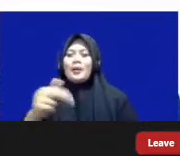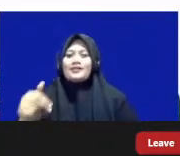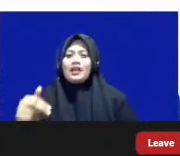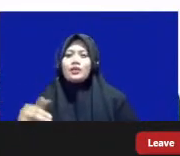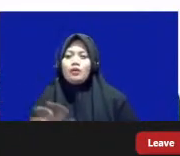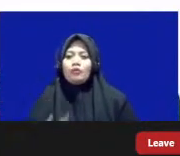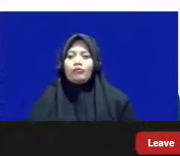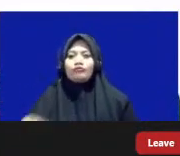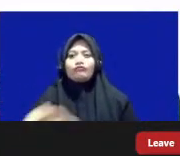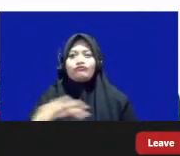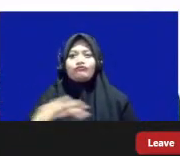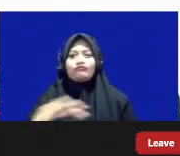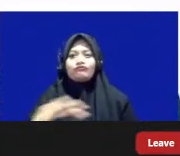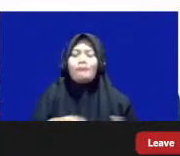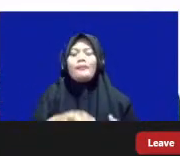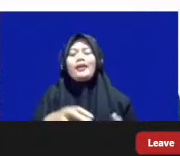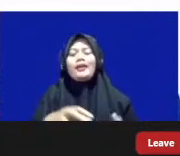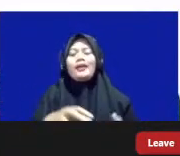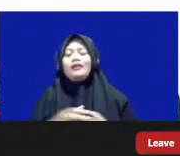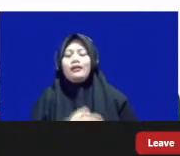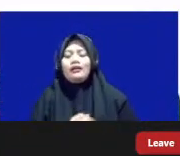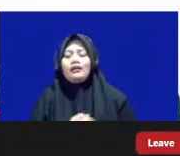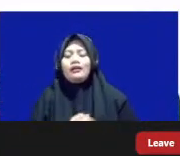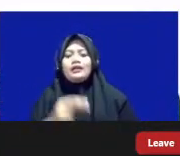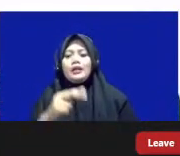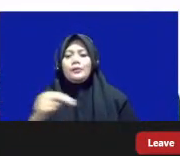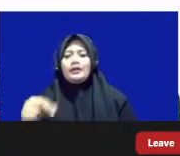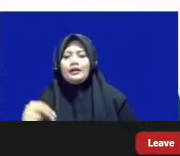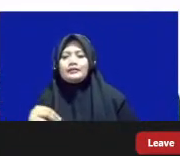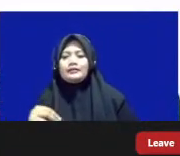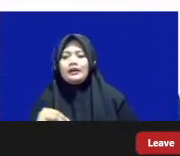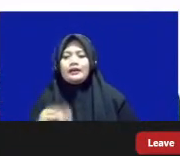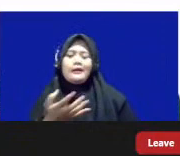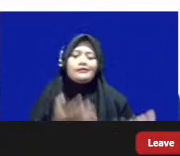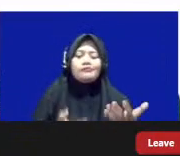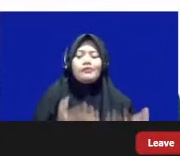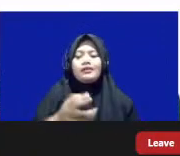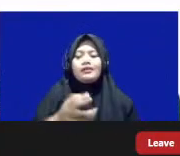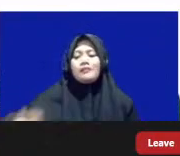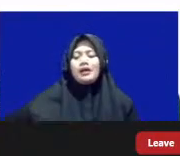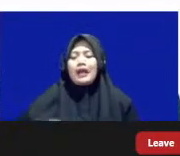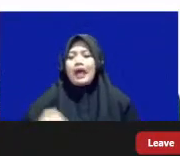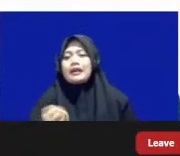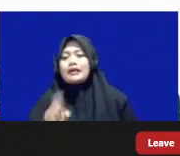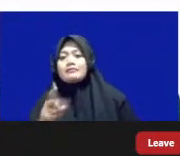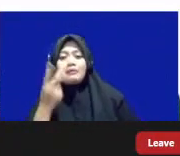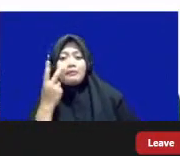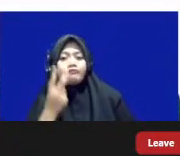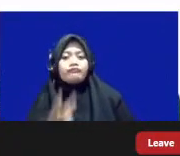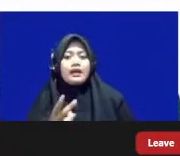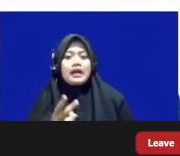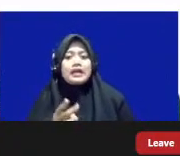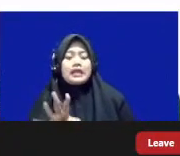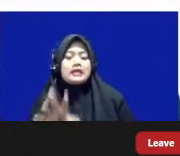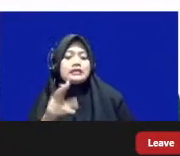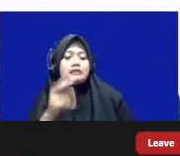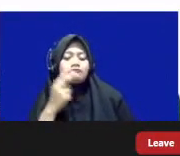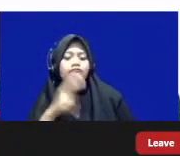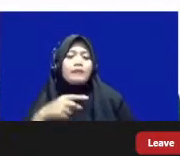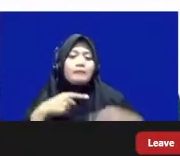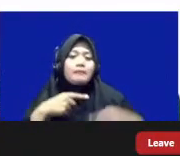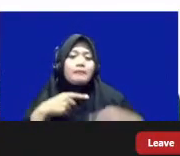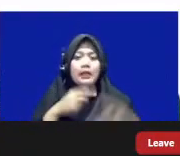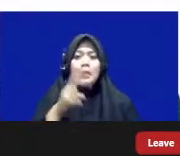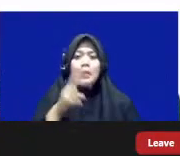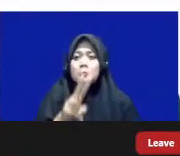mengenai bencananya daripada di Bangladesh. Sepertinya saya melihat seperti itu. Karena dari pagi tadi menceritakan dua hal yang